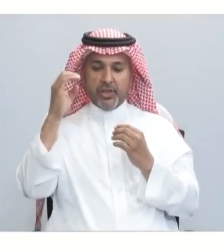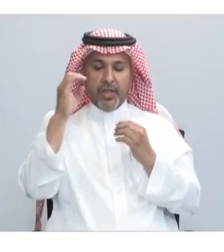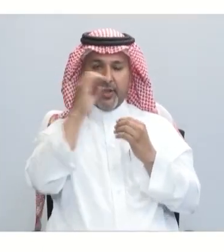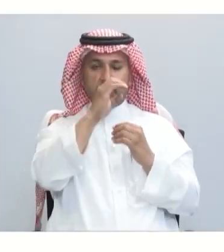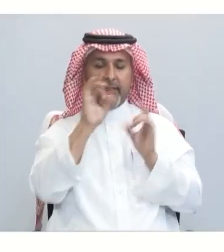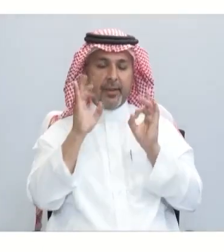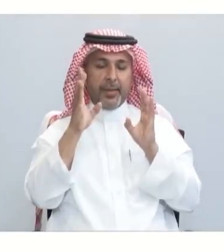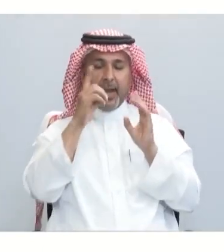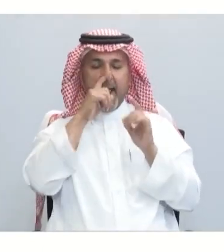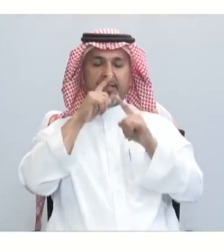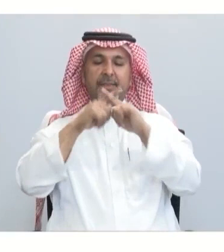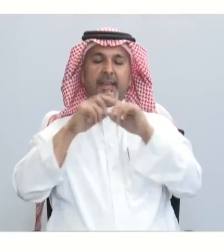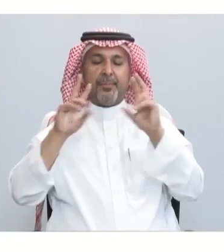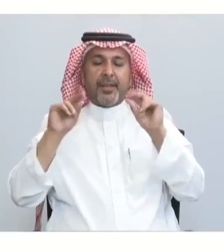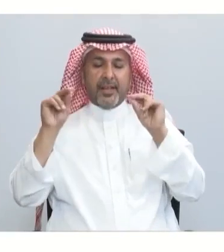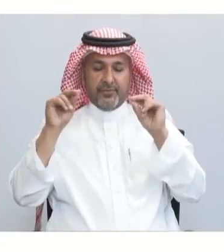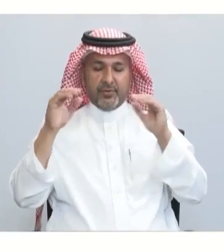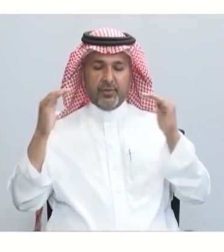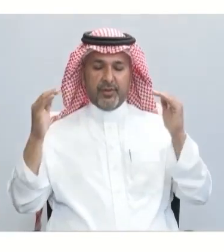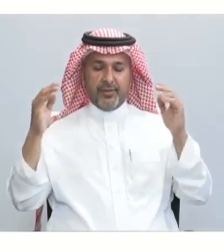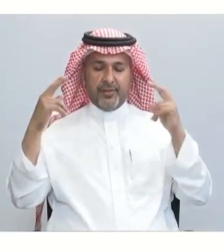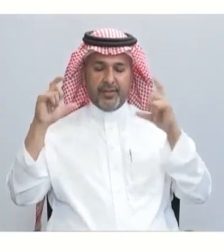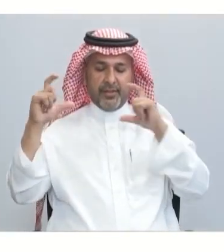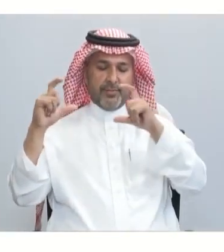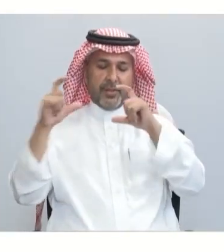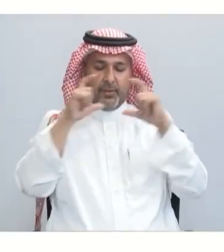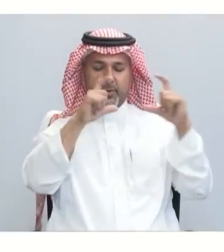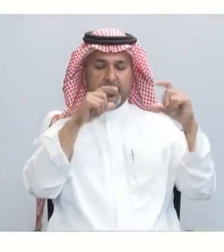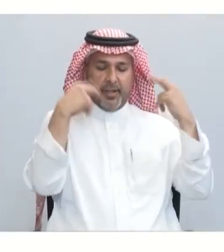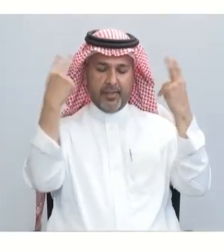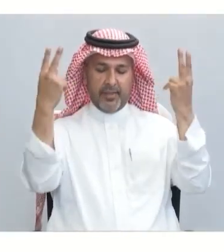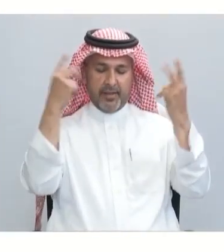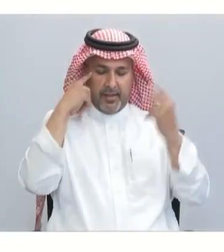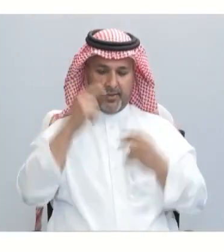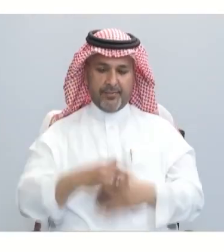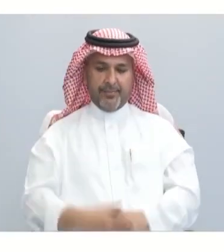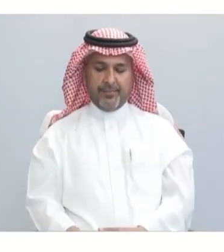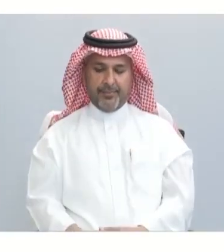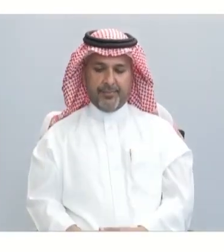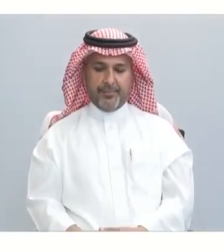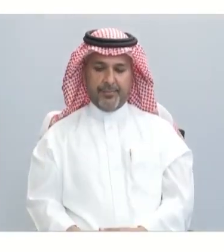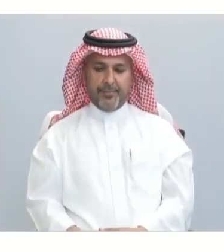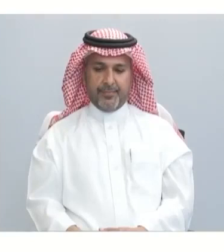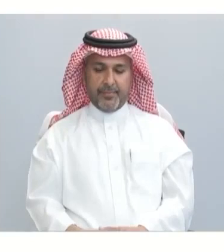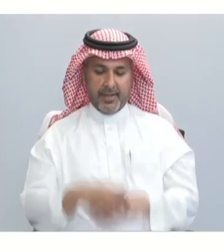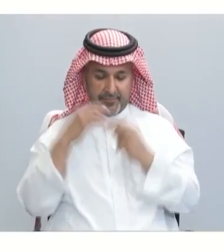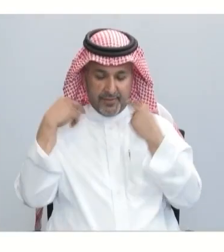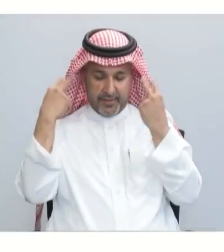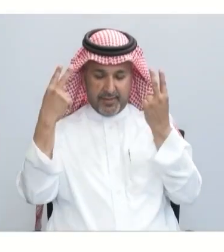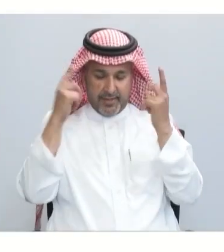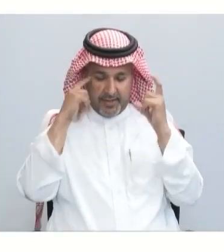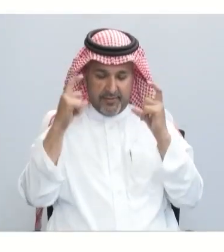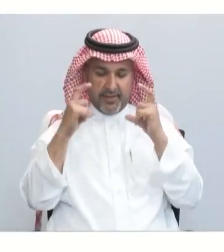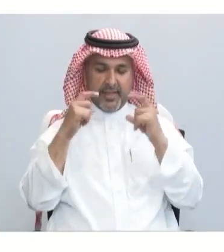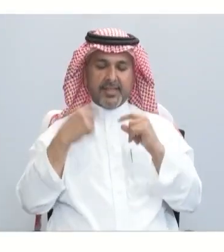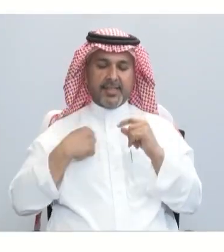الجذرين راح اربع الجذرين عفوا الطرفين راح نرب الطرفين يعني نرفع الطرف الاول للقوه اثنين نرفع